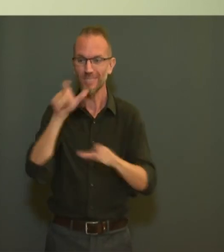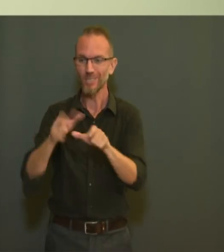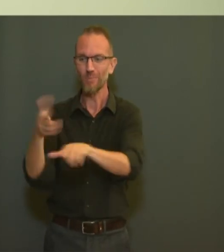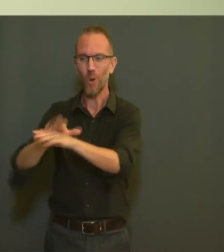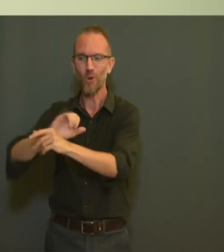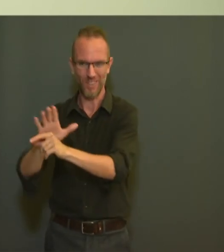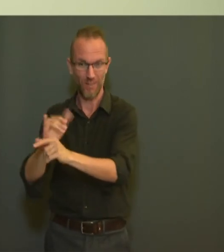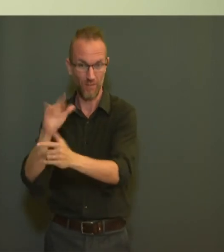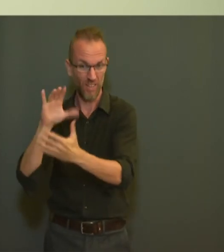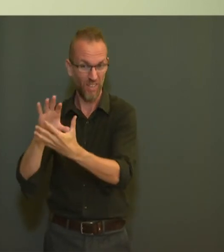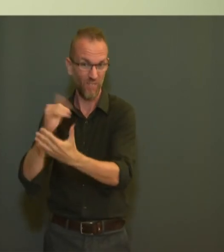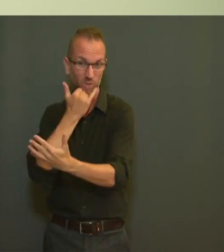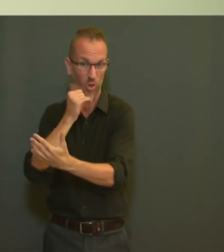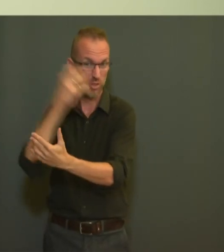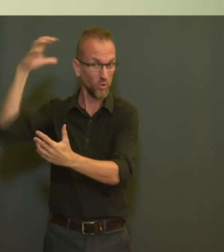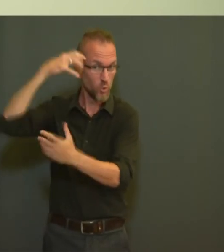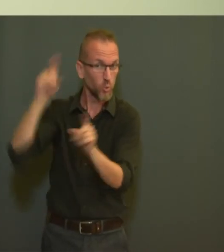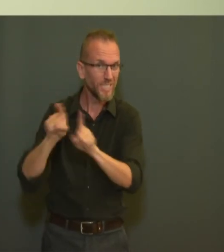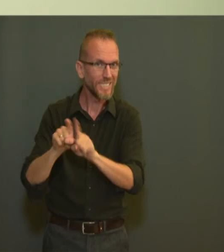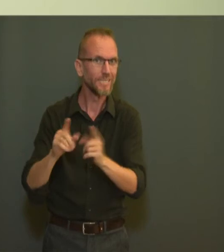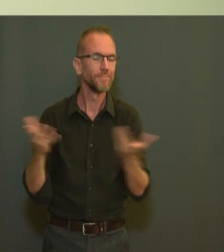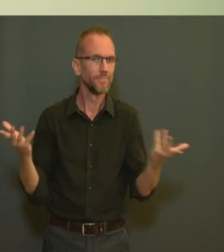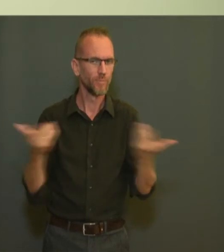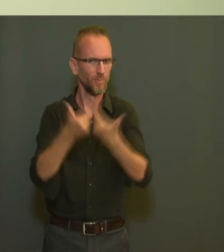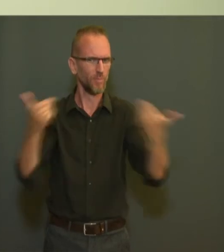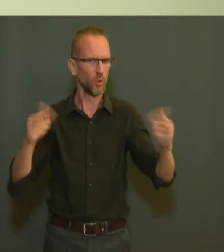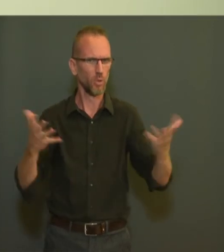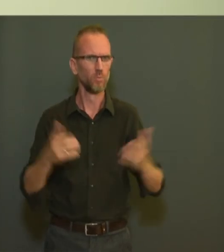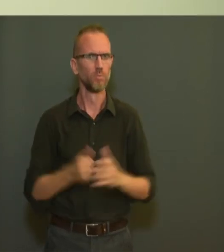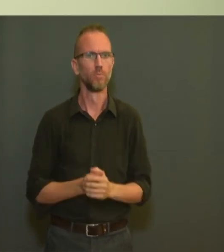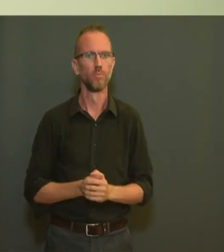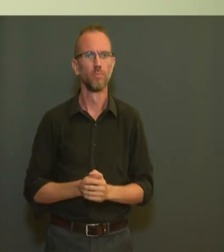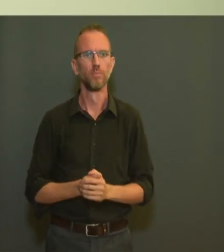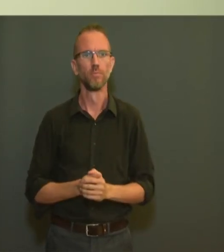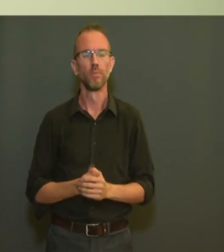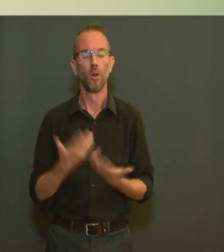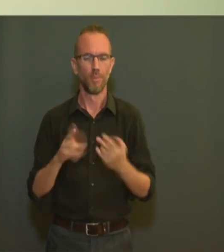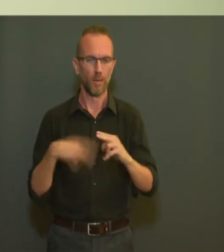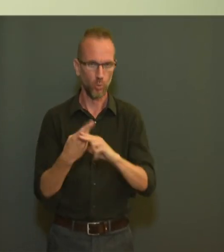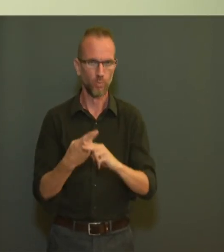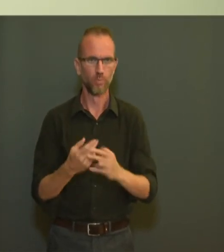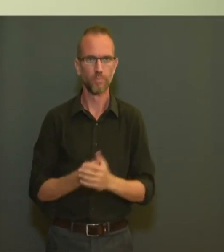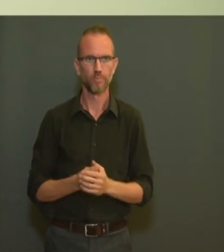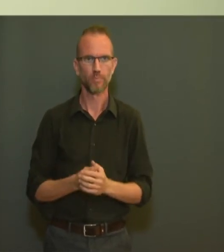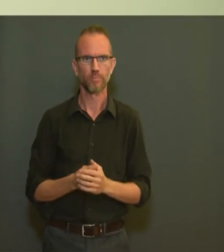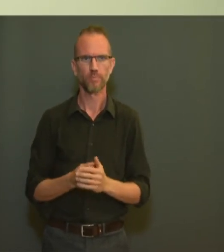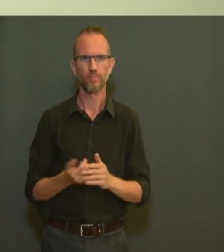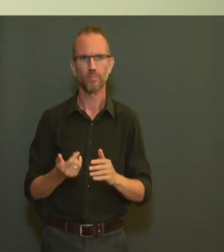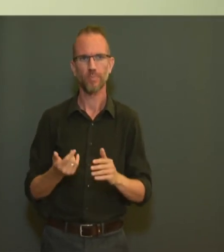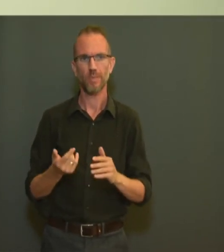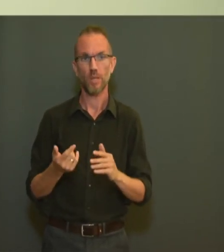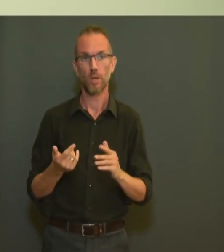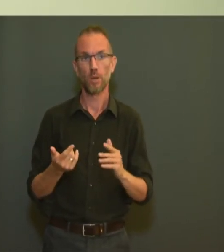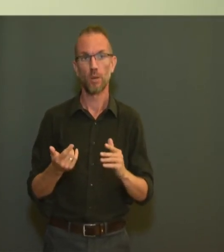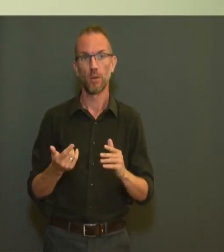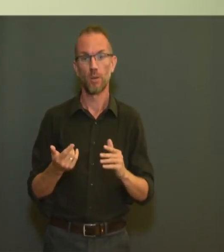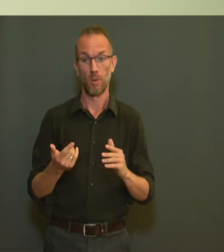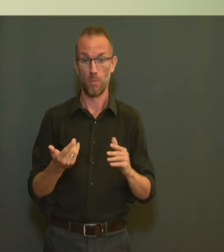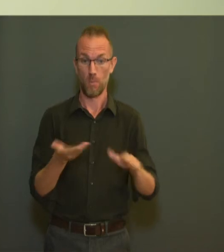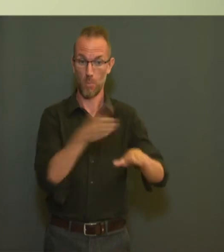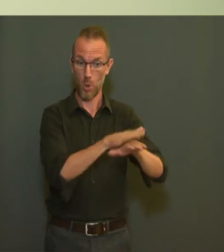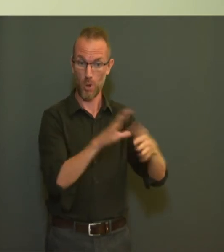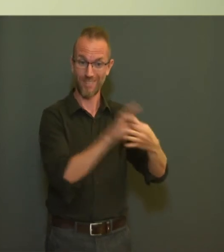La mortalité liée à la vague de chaleur est essentiellement déterminée par les chiffres de